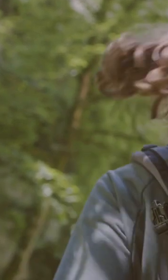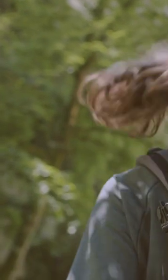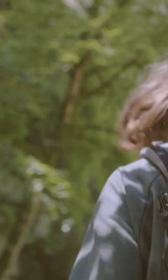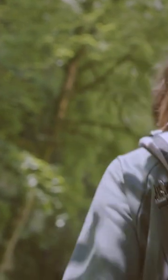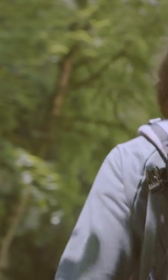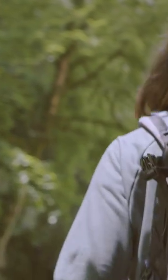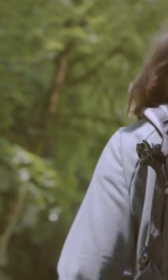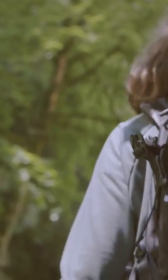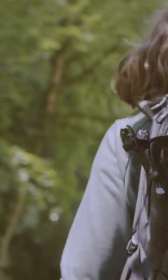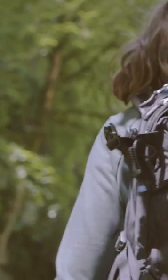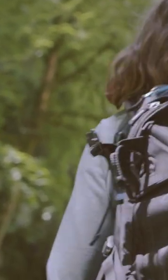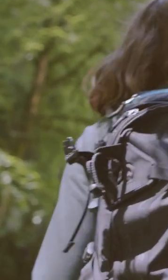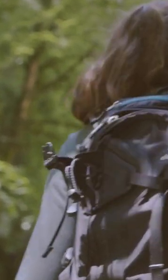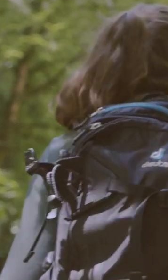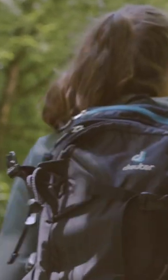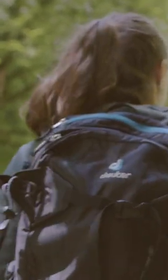Jezus daar loopt in